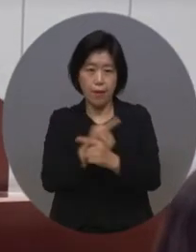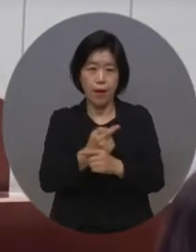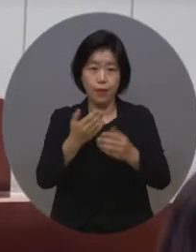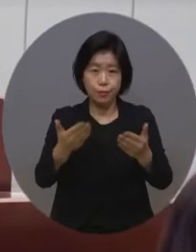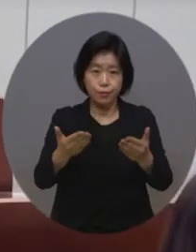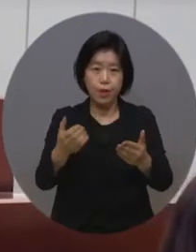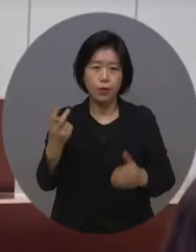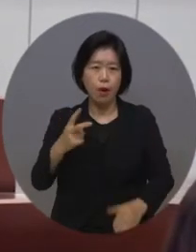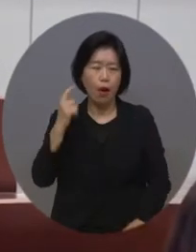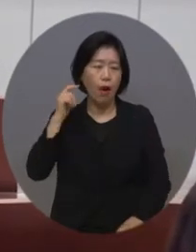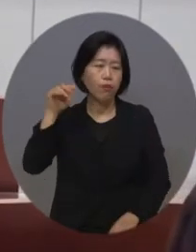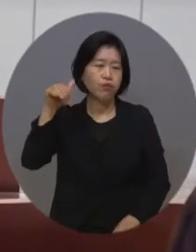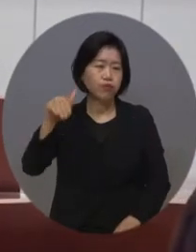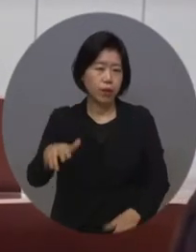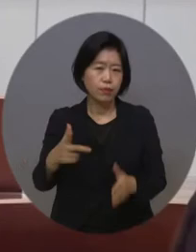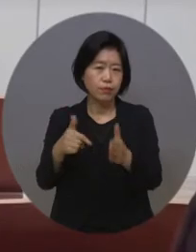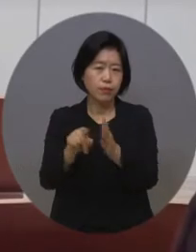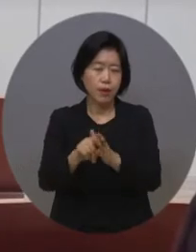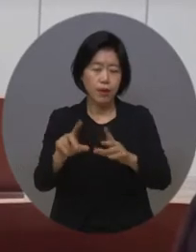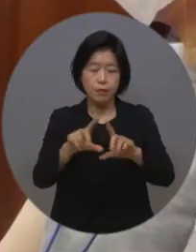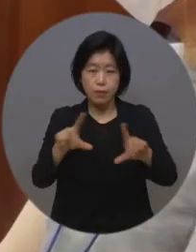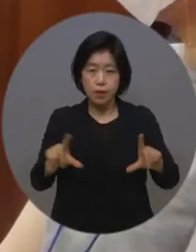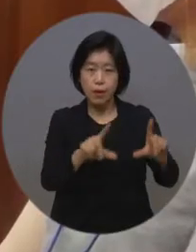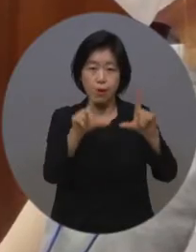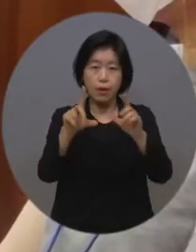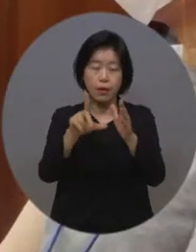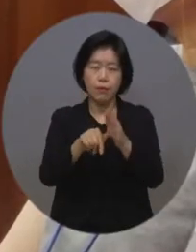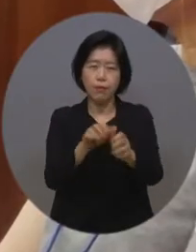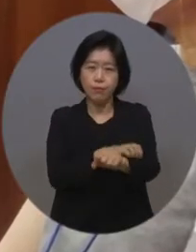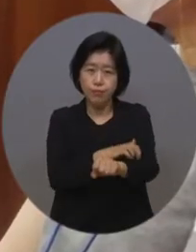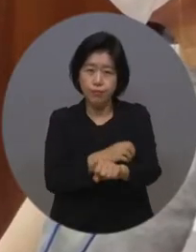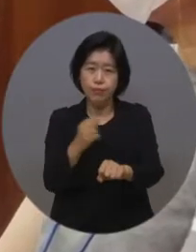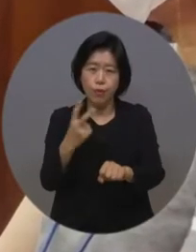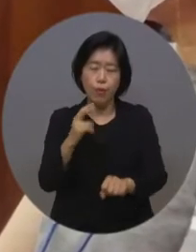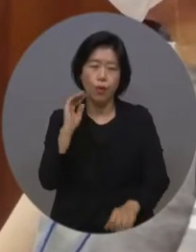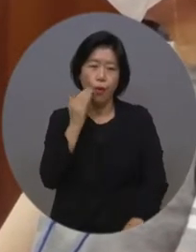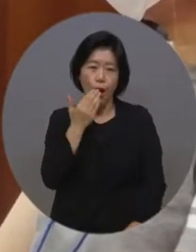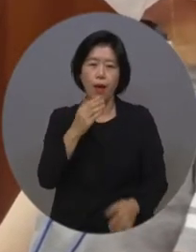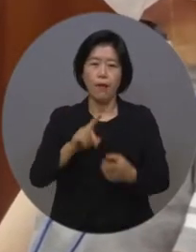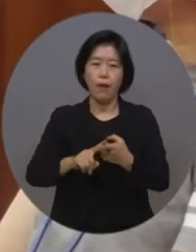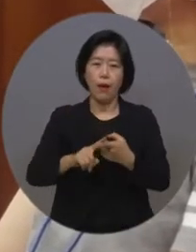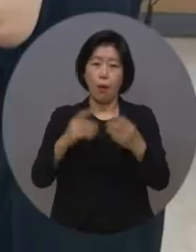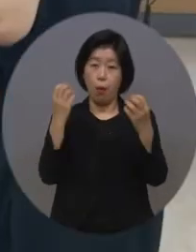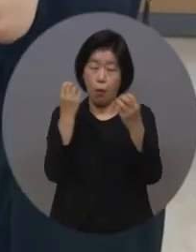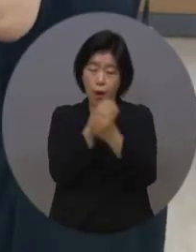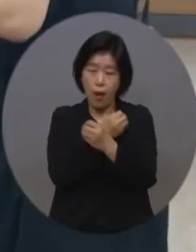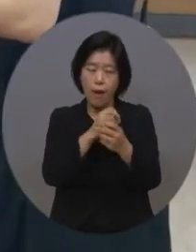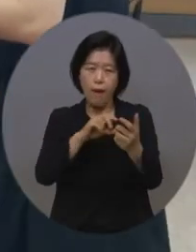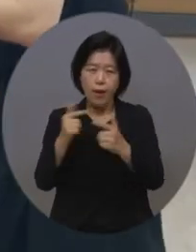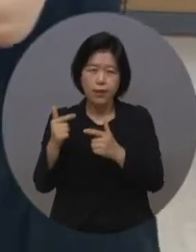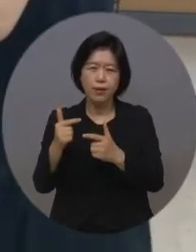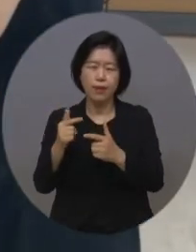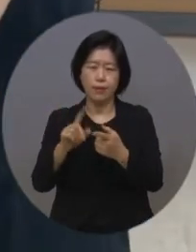청력퇴보로 인한 일상생활에서의 불편함과 그로 인해 농아인이 겪는 오해와 착시를 전달하는 것으로 강의를